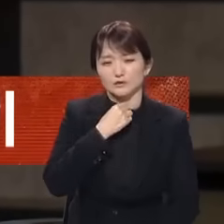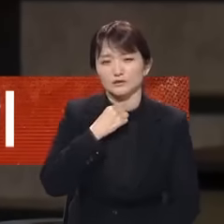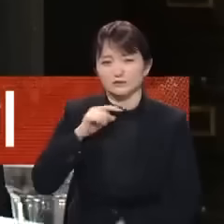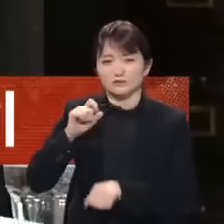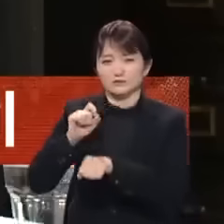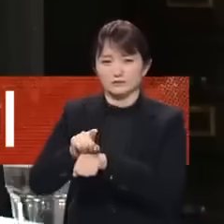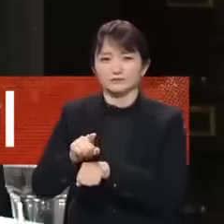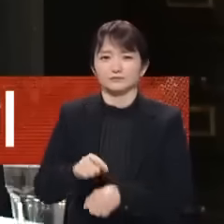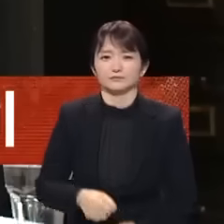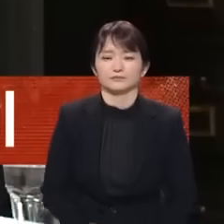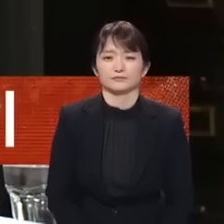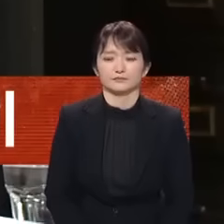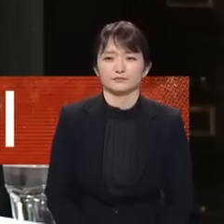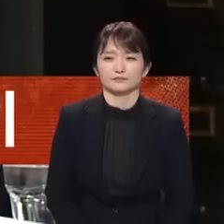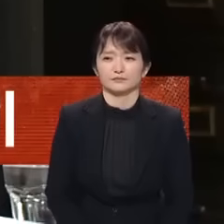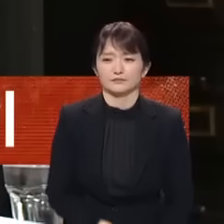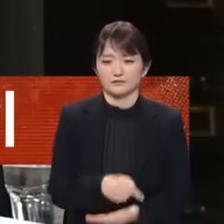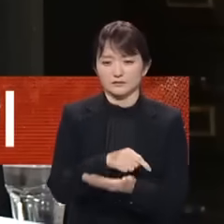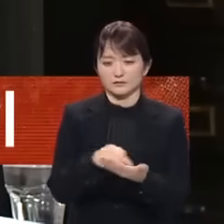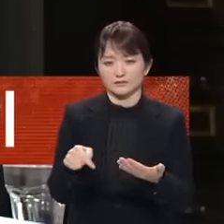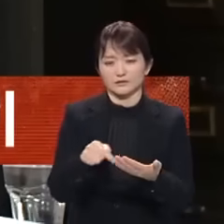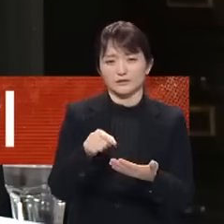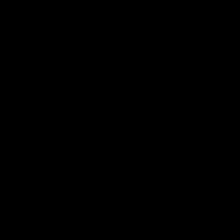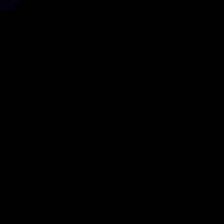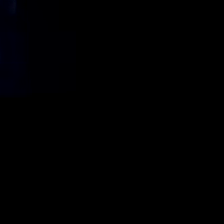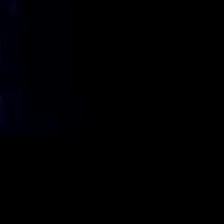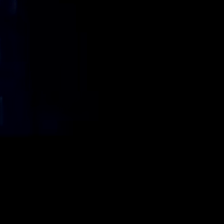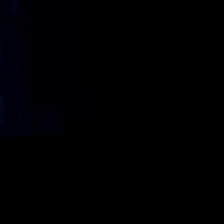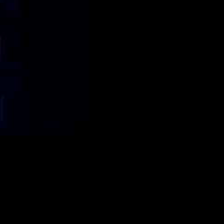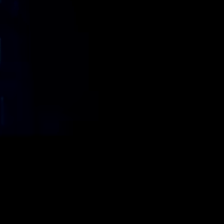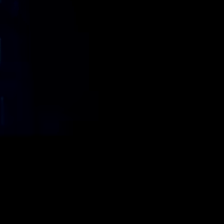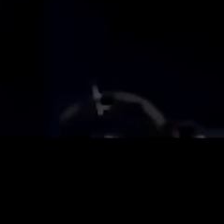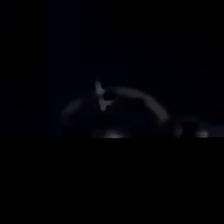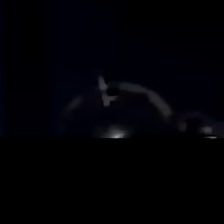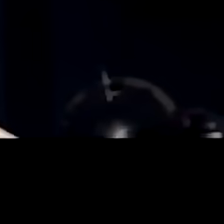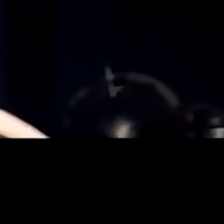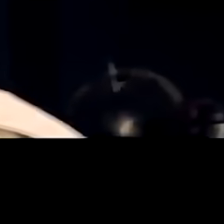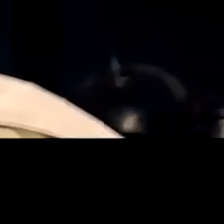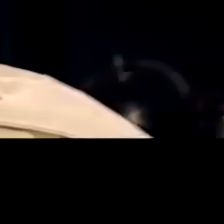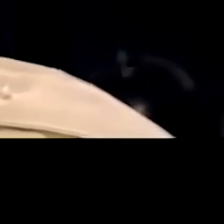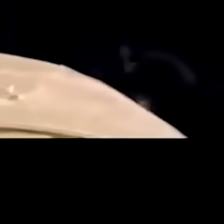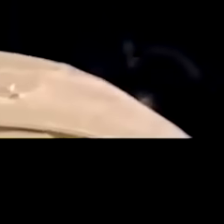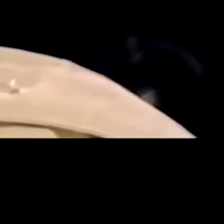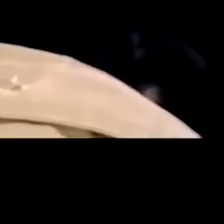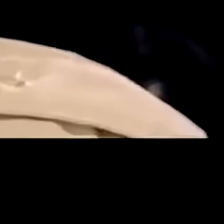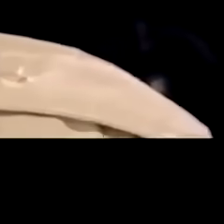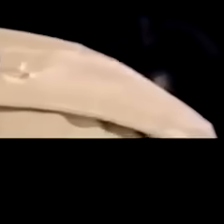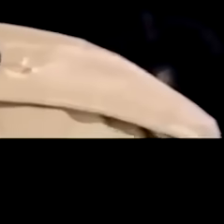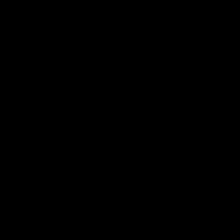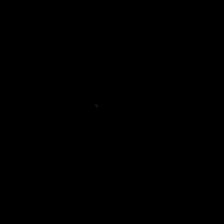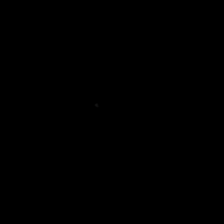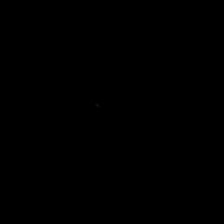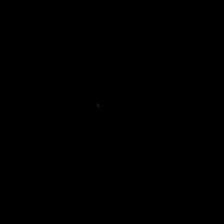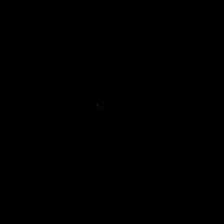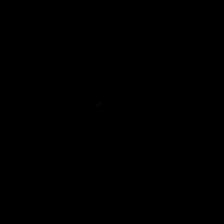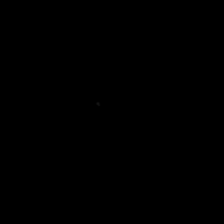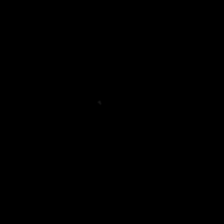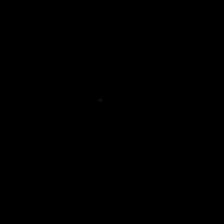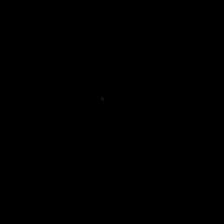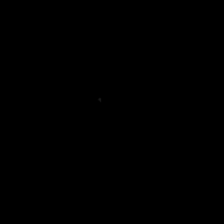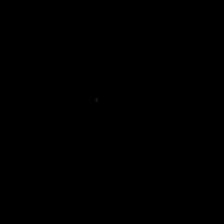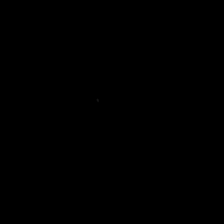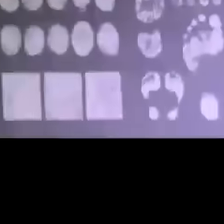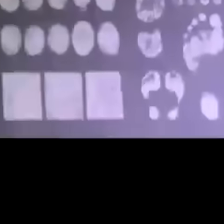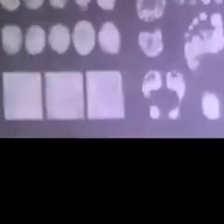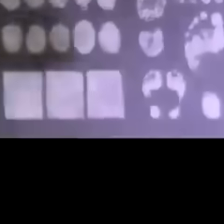그렇군요. 자, 피해 회복이 돼야 할 텐데 말이죠. 고민 중개사가 왔습니다. 와우! 가족